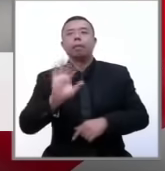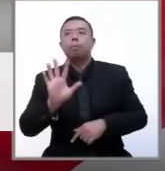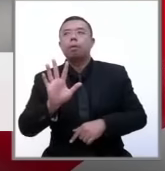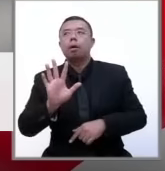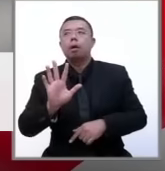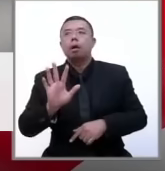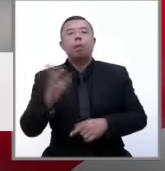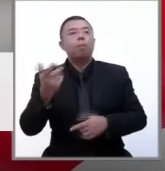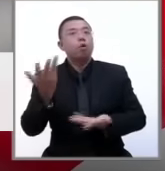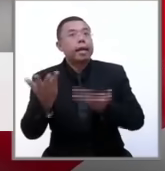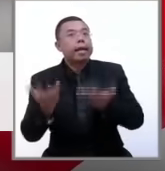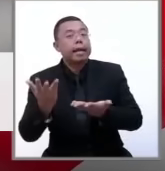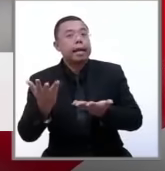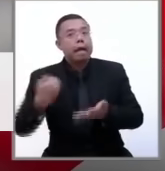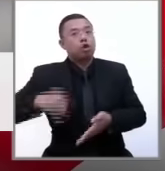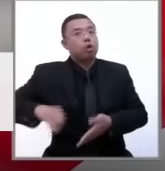intinya